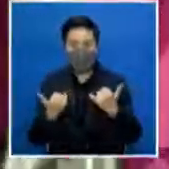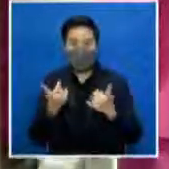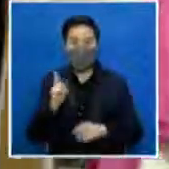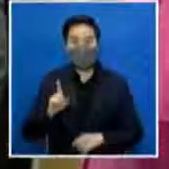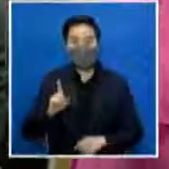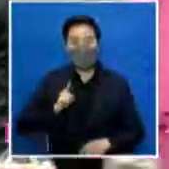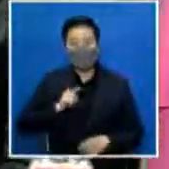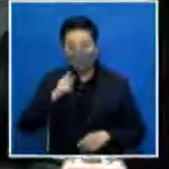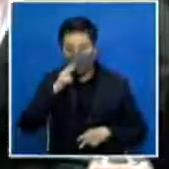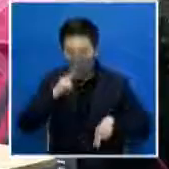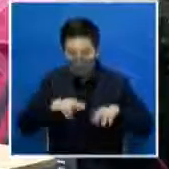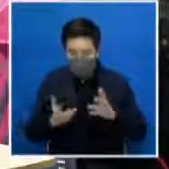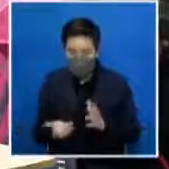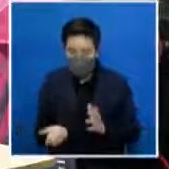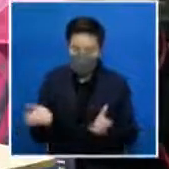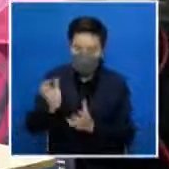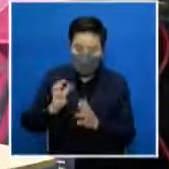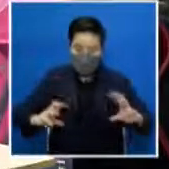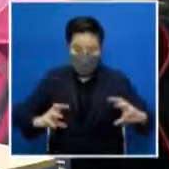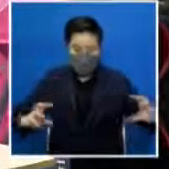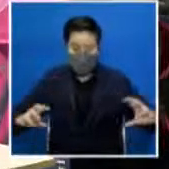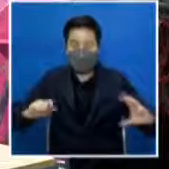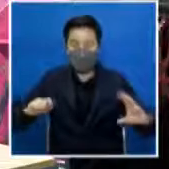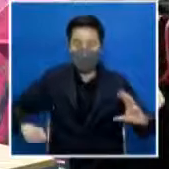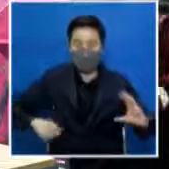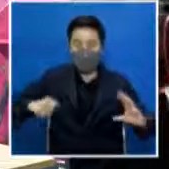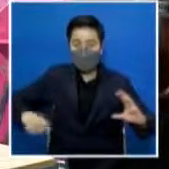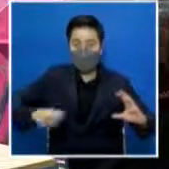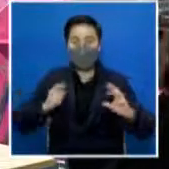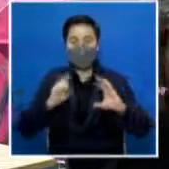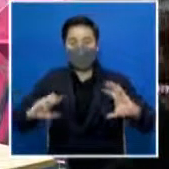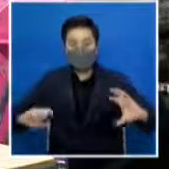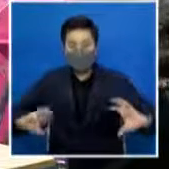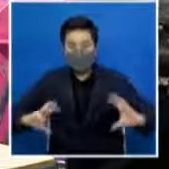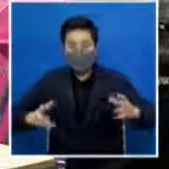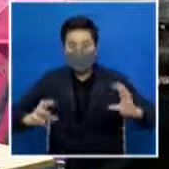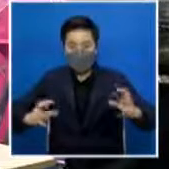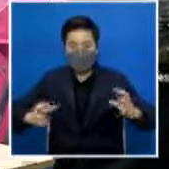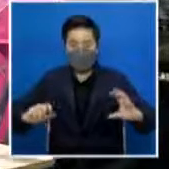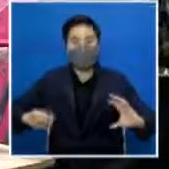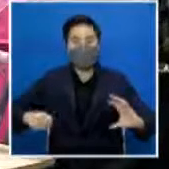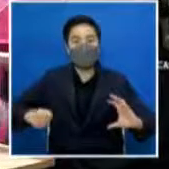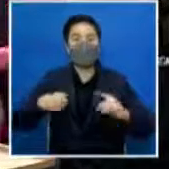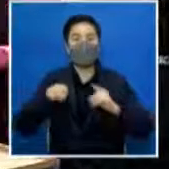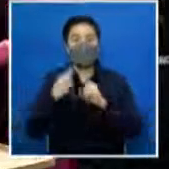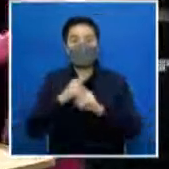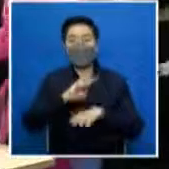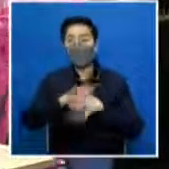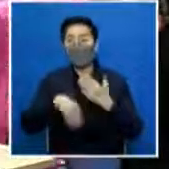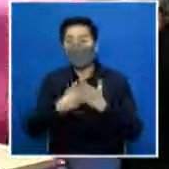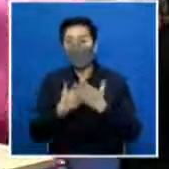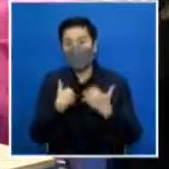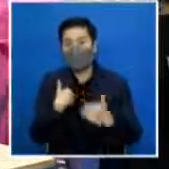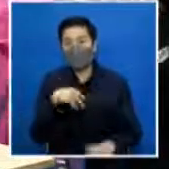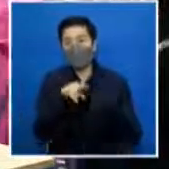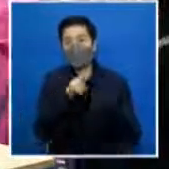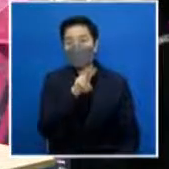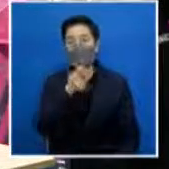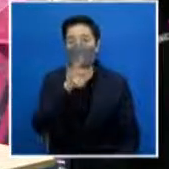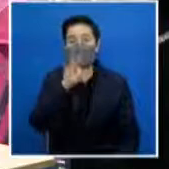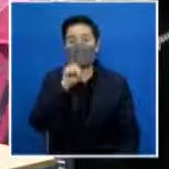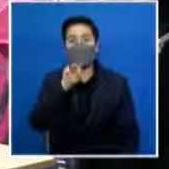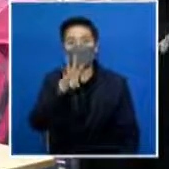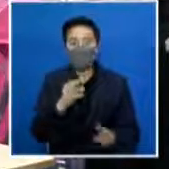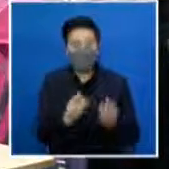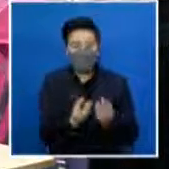นผู้ควบคุมการบรรจุลูกบอลลงในตู้เสียงงวดและหมวดอักษรซึ่งในครั้งนี้ค่ะมีจำนวน294ลู